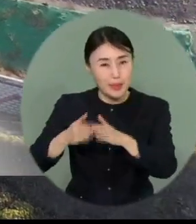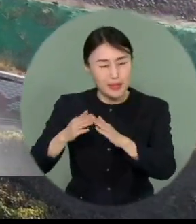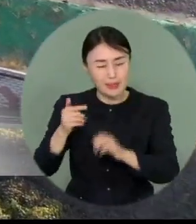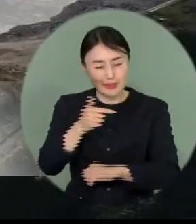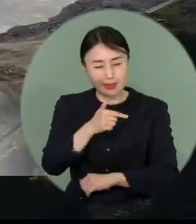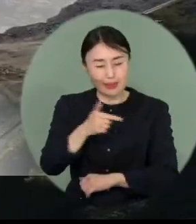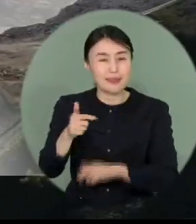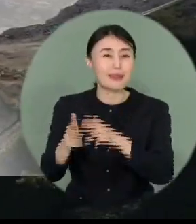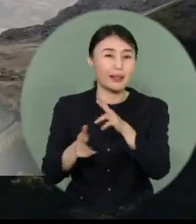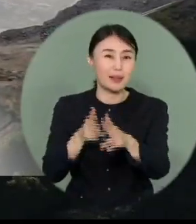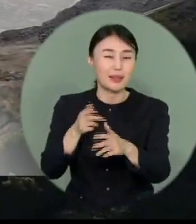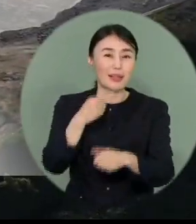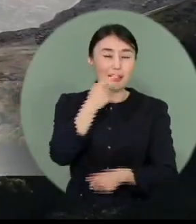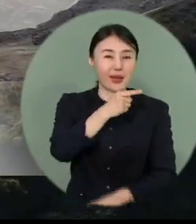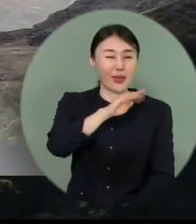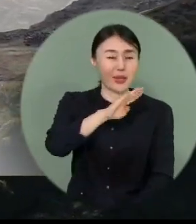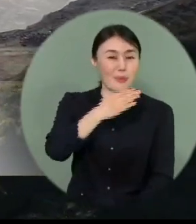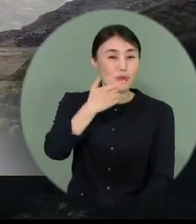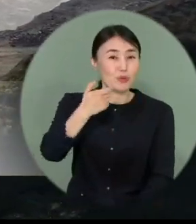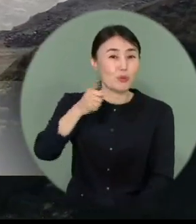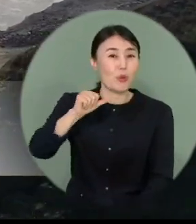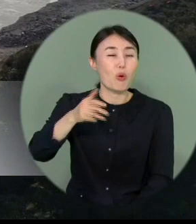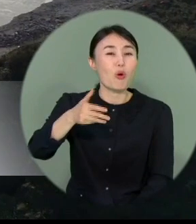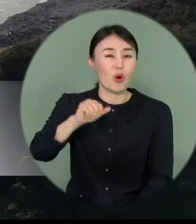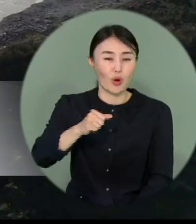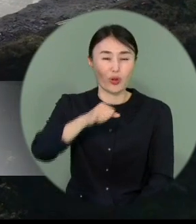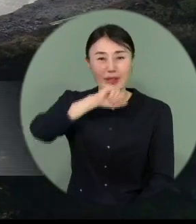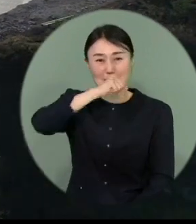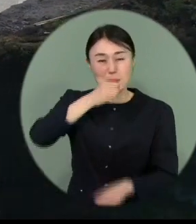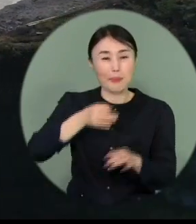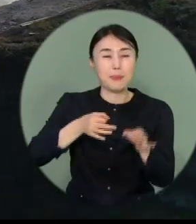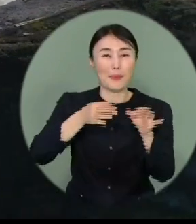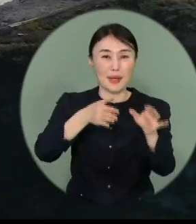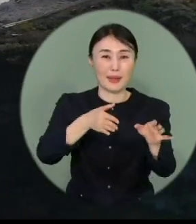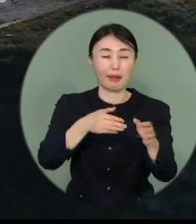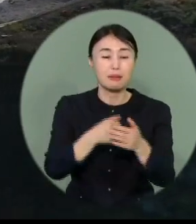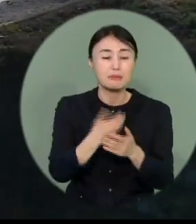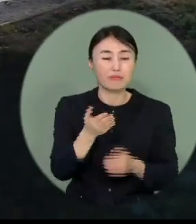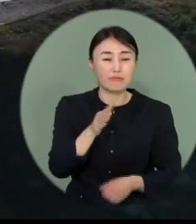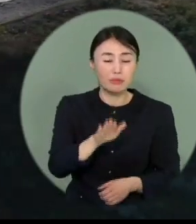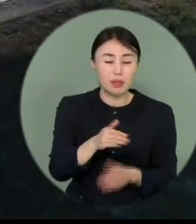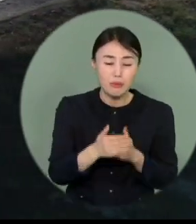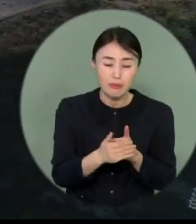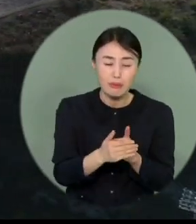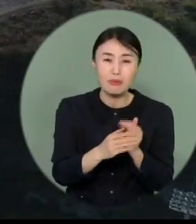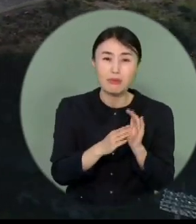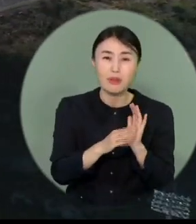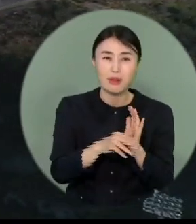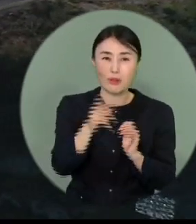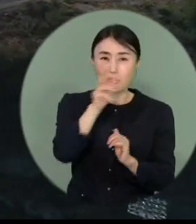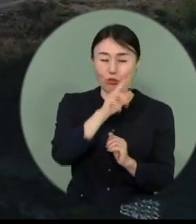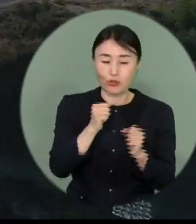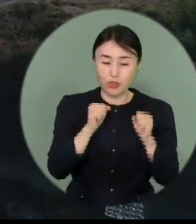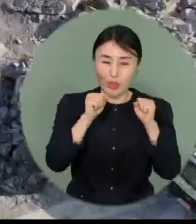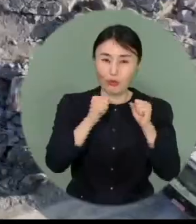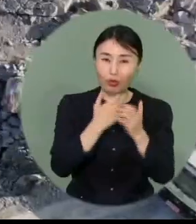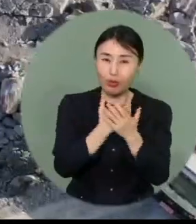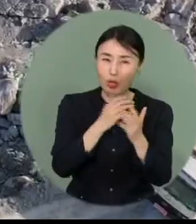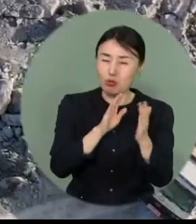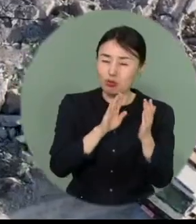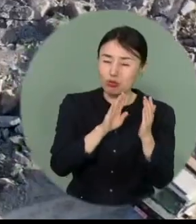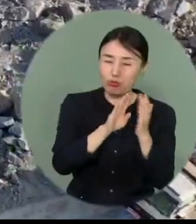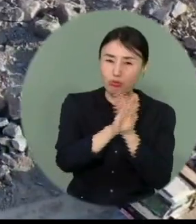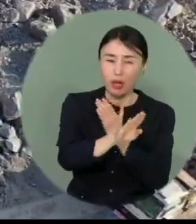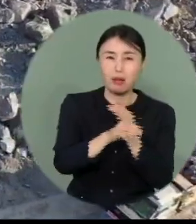사업 1065억 원의 예산이 투입됐습니다 하지만이 과정에서 전국 체전이 끝난 이후에 대한